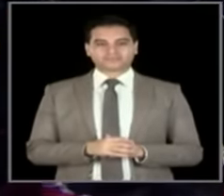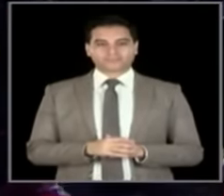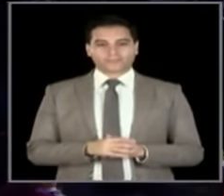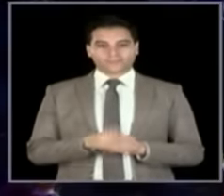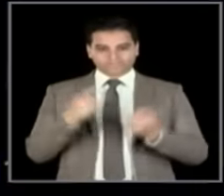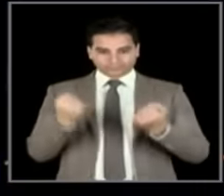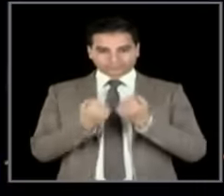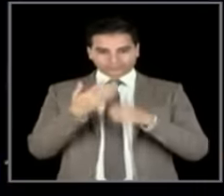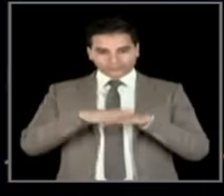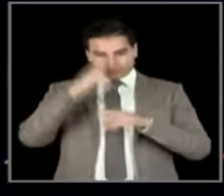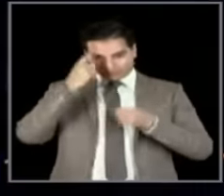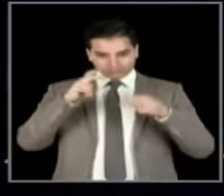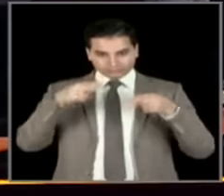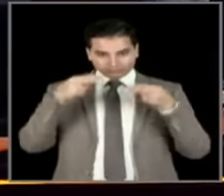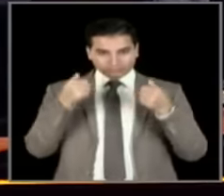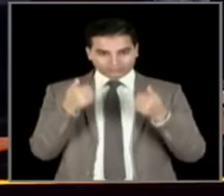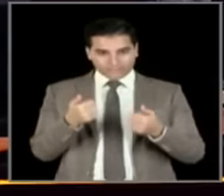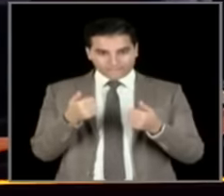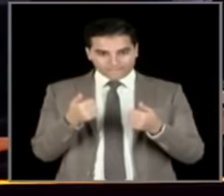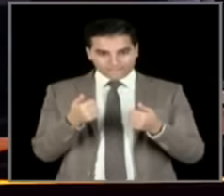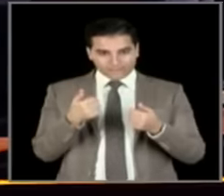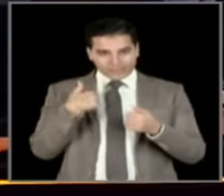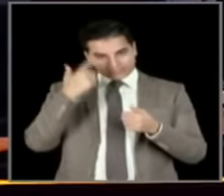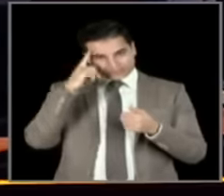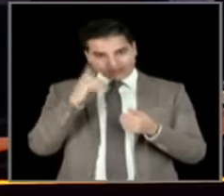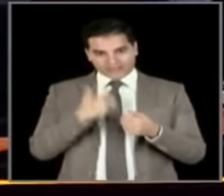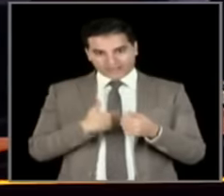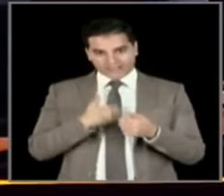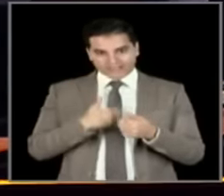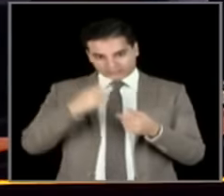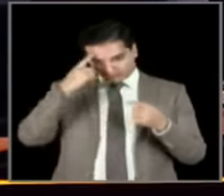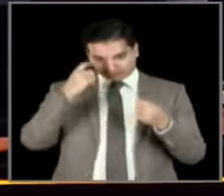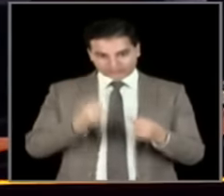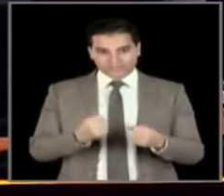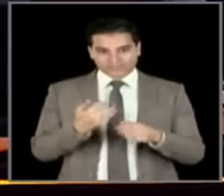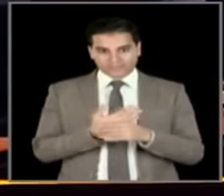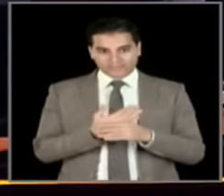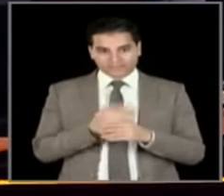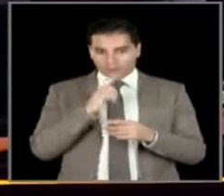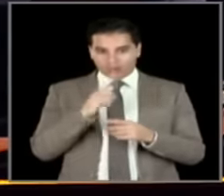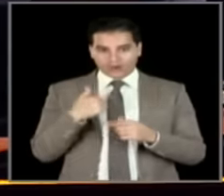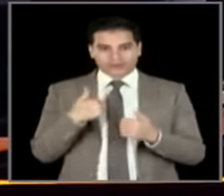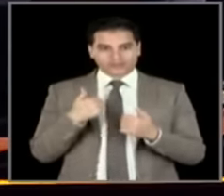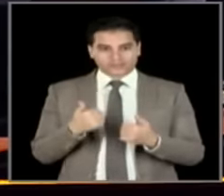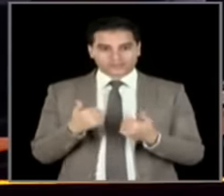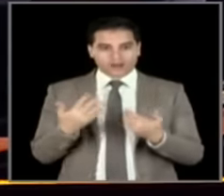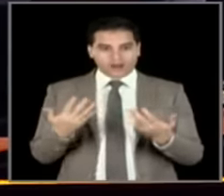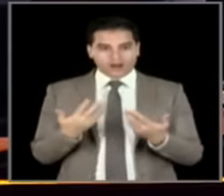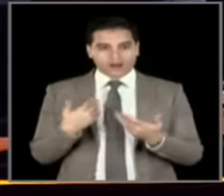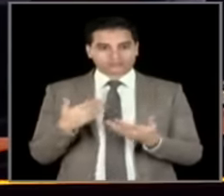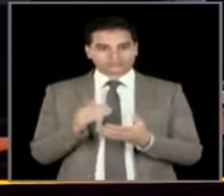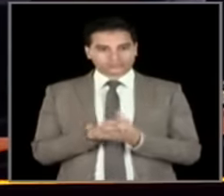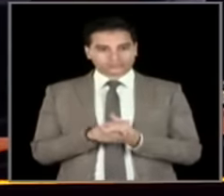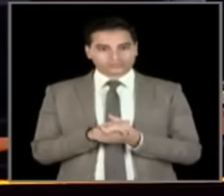اتدربت على تحت الضغط؟ أيوة اتدربت. مش عارف ليه عندي إحساس إنك اتدبست. مش لا لا والله خالص، يعني اللي دربوني